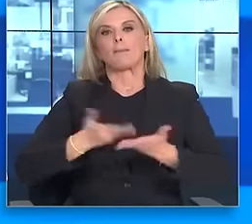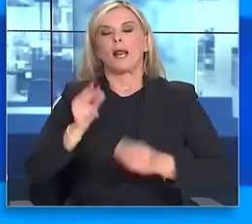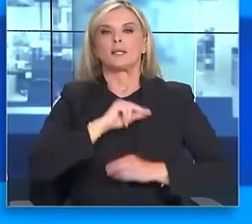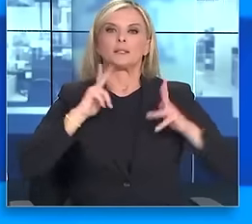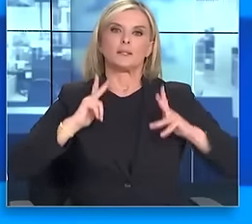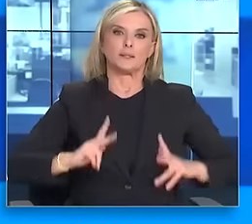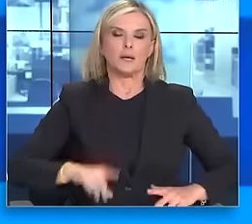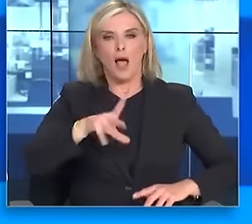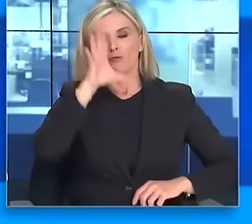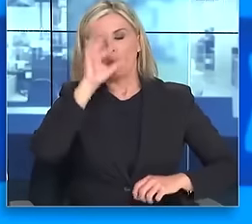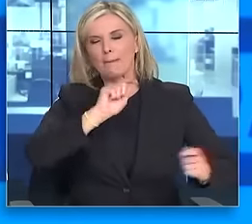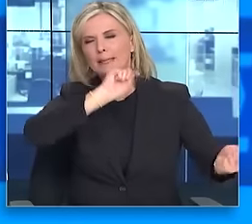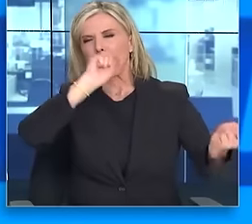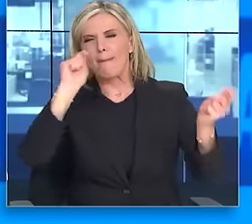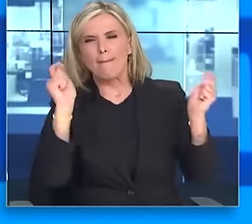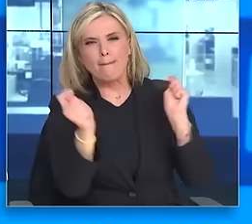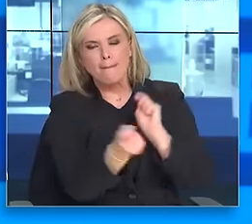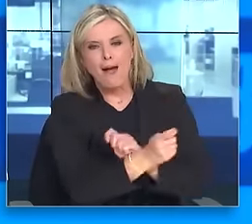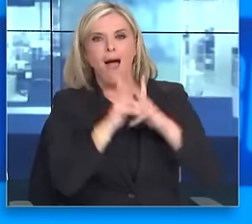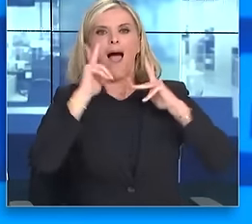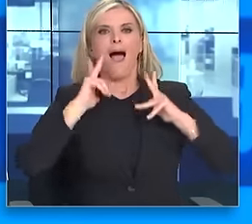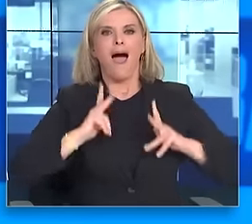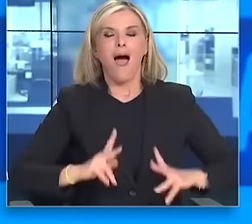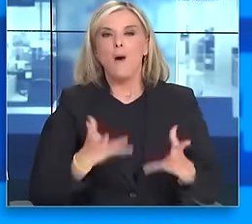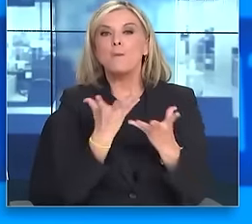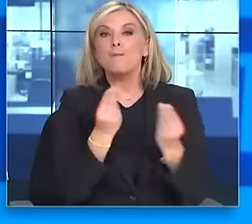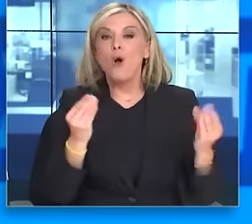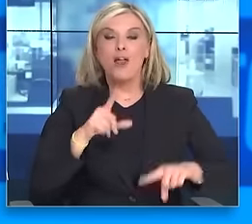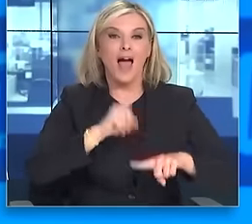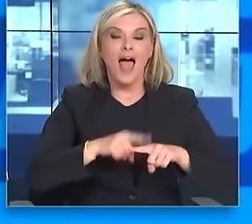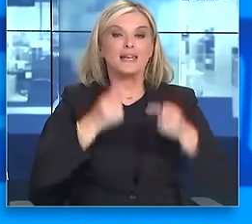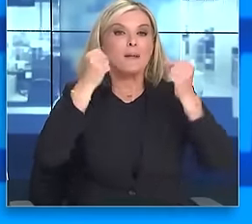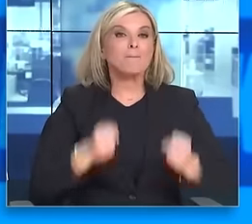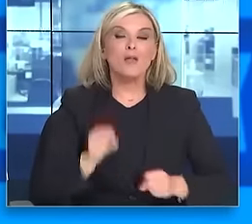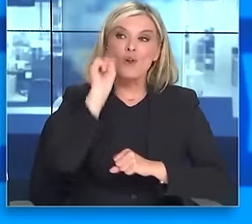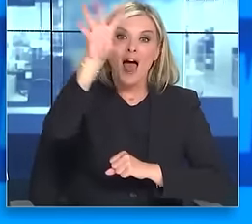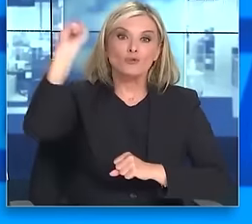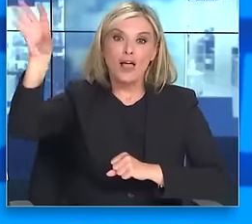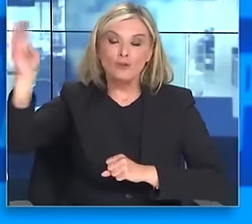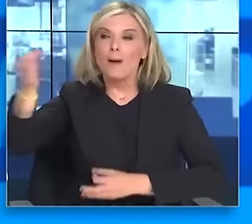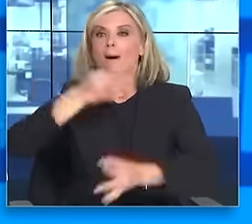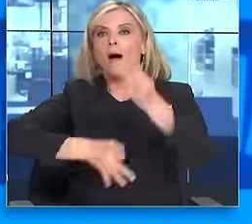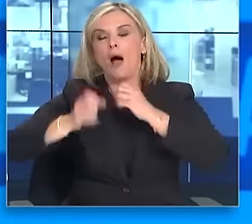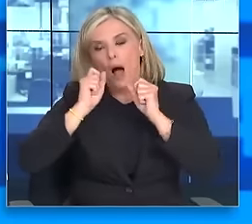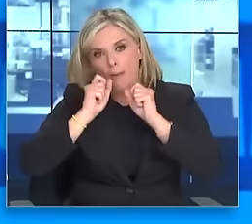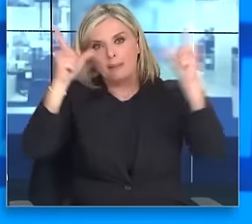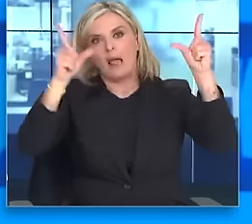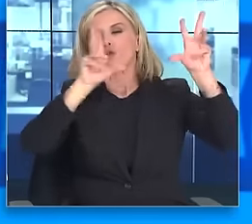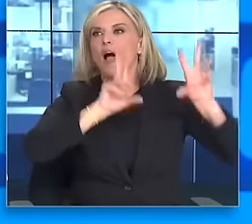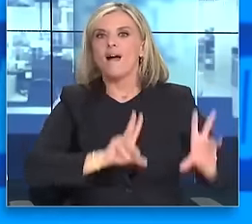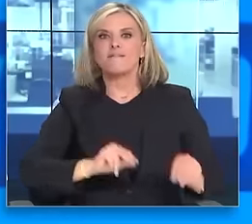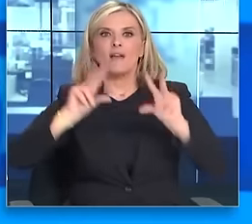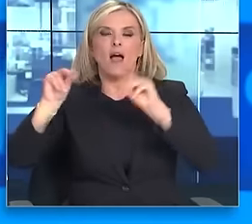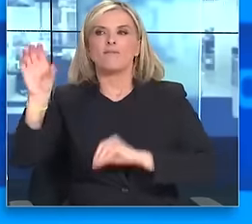τομή δημοκρατίας. Και όταν βλέπω τα μηνύματα από το εξωτερικό, μπορεί να μας ακούνε οι συμπολίτες μας από το εξωτερικό σήμερα, μας λένε γίναμε επιτέλους Ευρώπη. Κάναμε